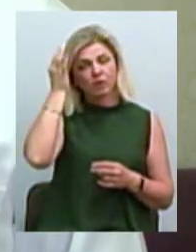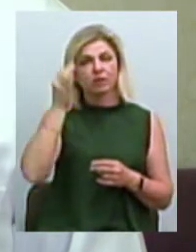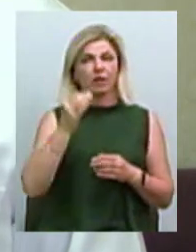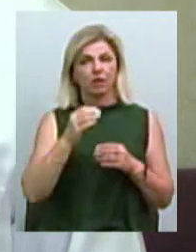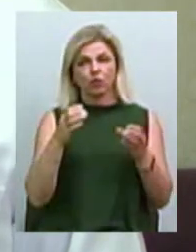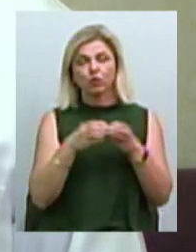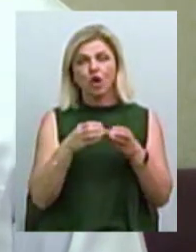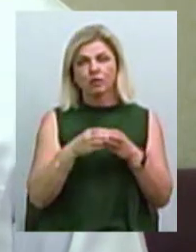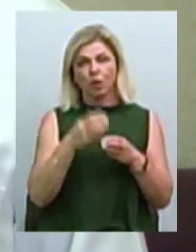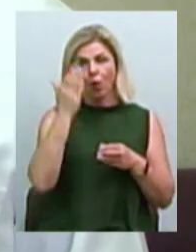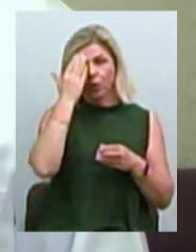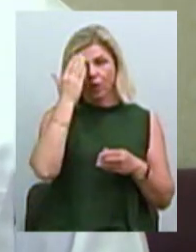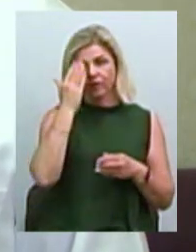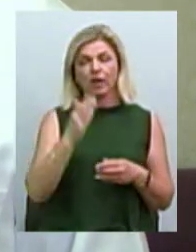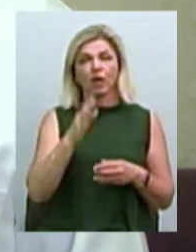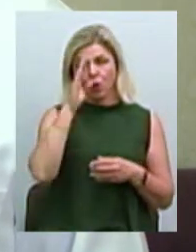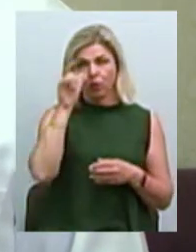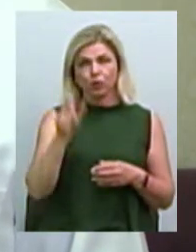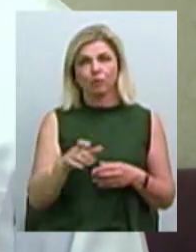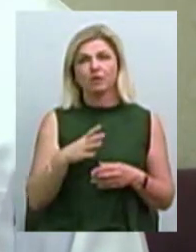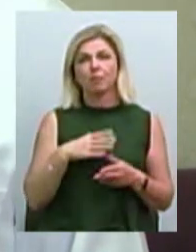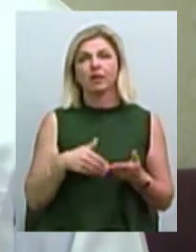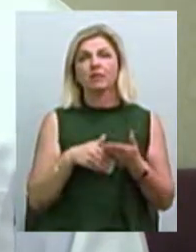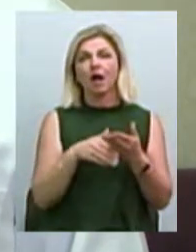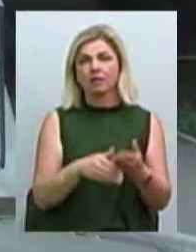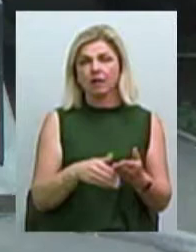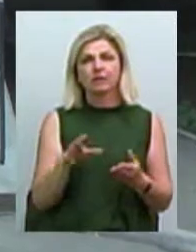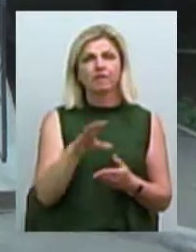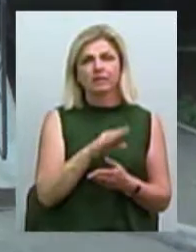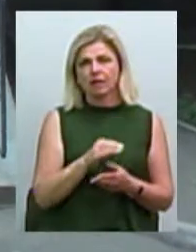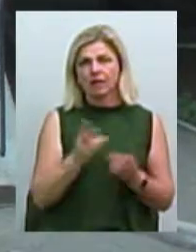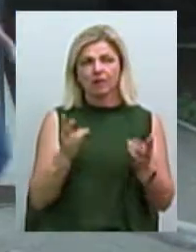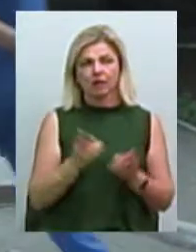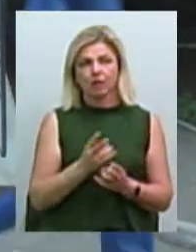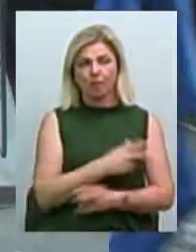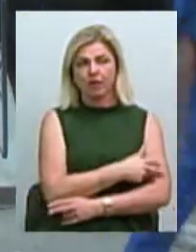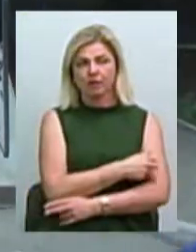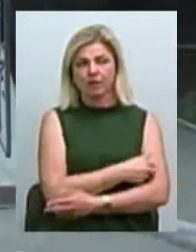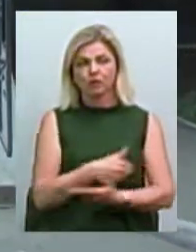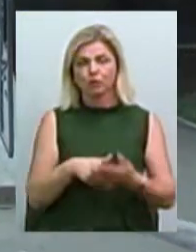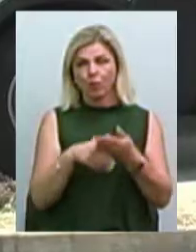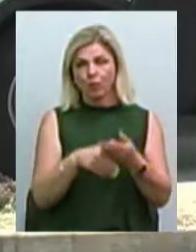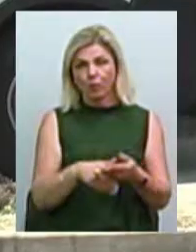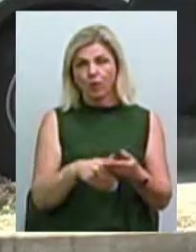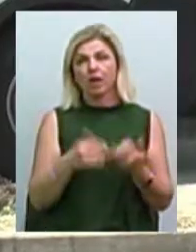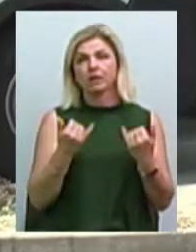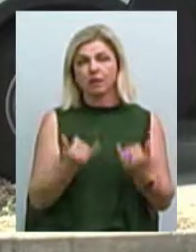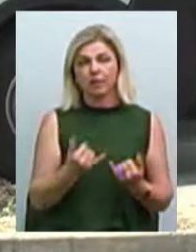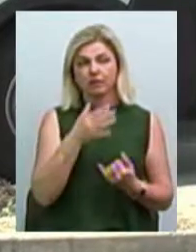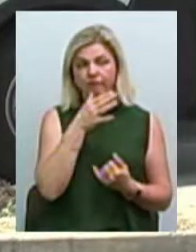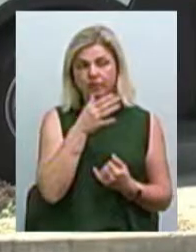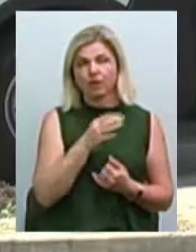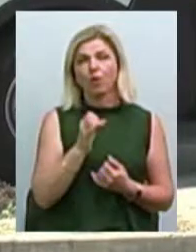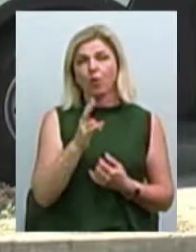голови. Хлопцю була надана вся необхідна медична допомога. На теперішній час